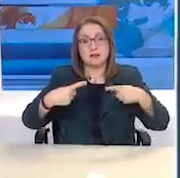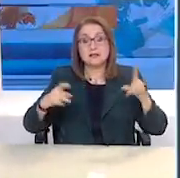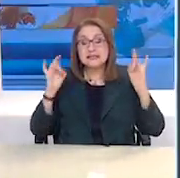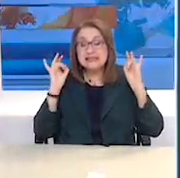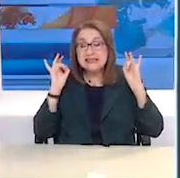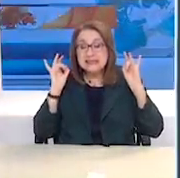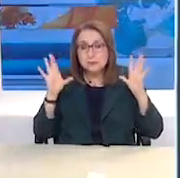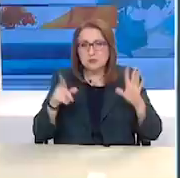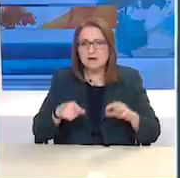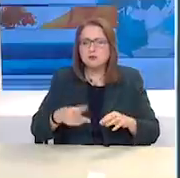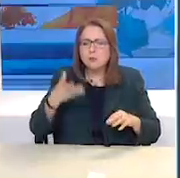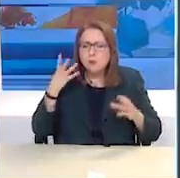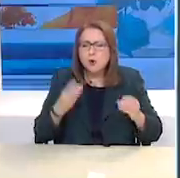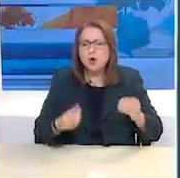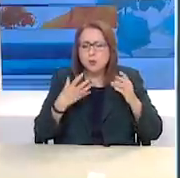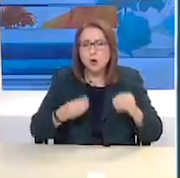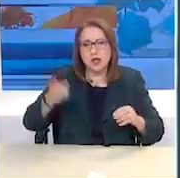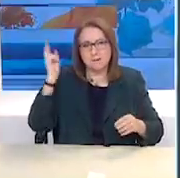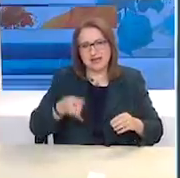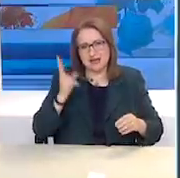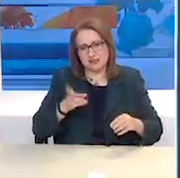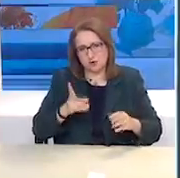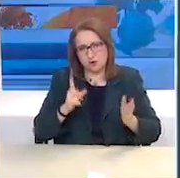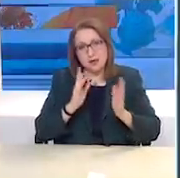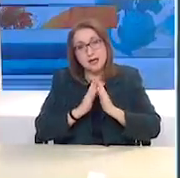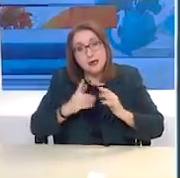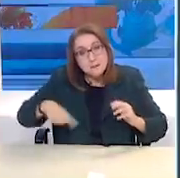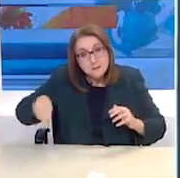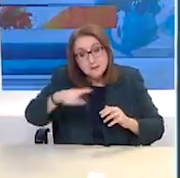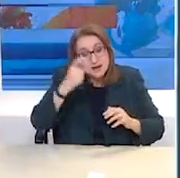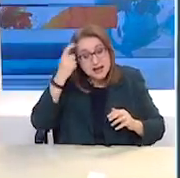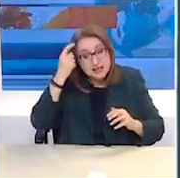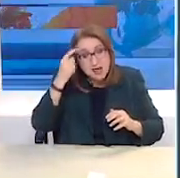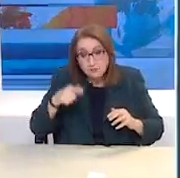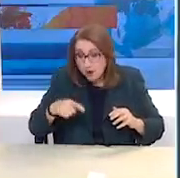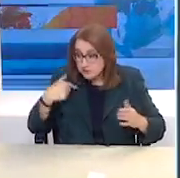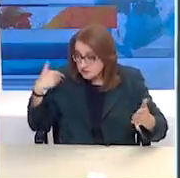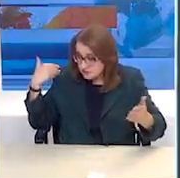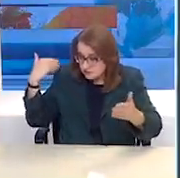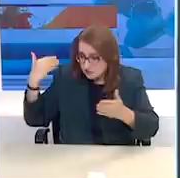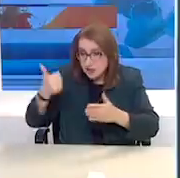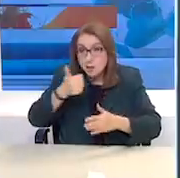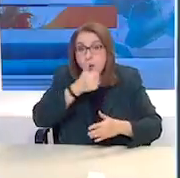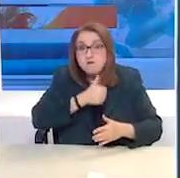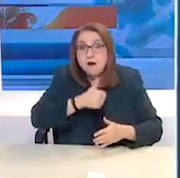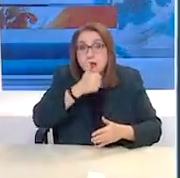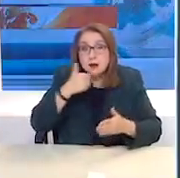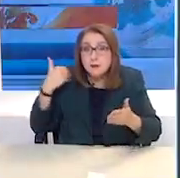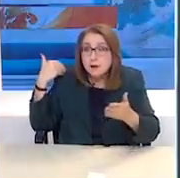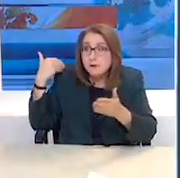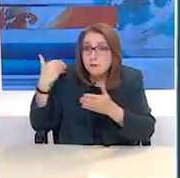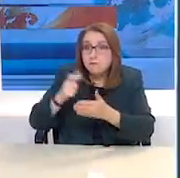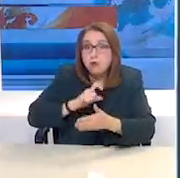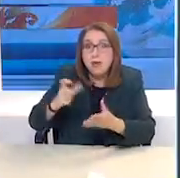αυτό. Μην καταστρέψουμε σε λίγες ώρες όλα αυτά που έχουμε καταφέρει με σκληρή προσπάθεια και με πολλές στερήσεις, πολλές εβδομάδες